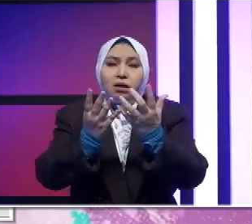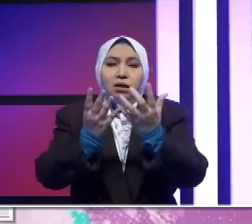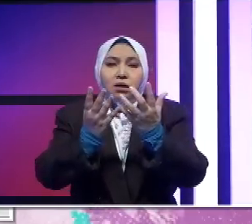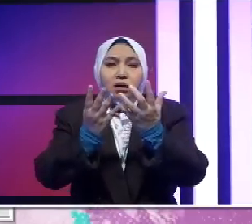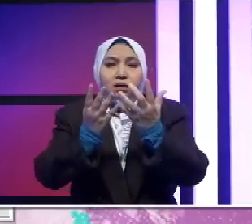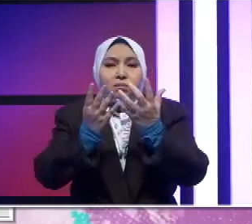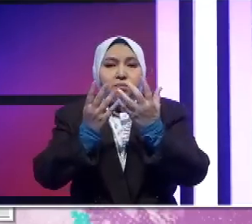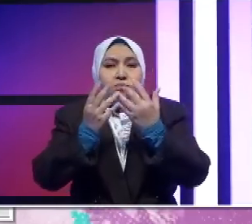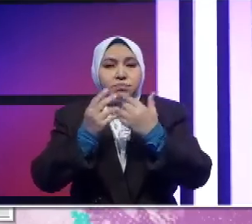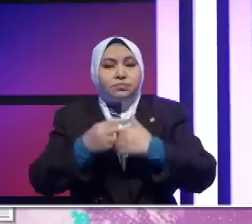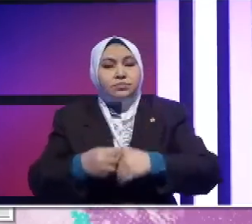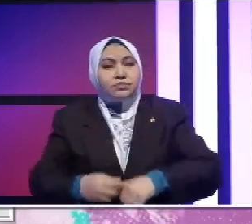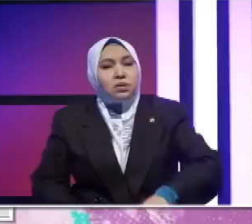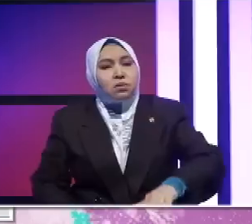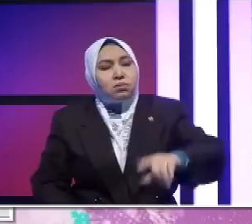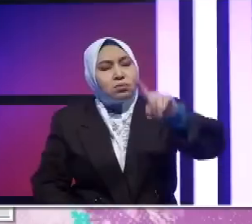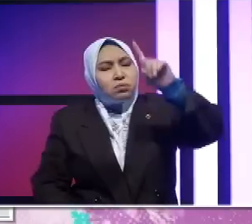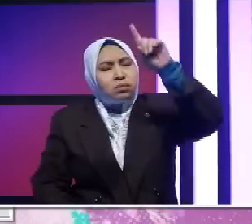العالمين،